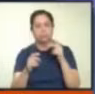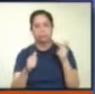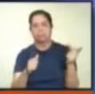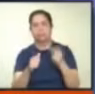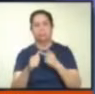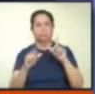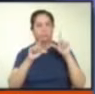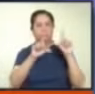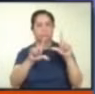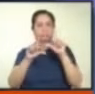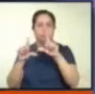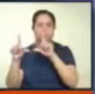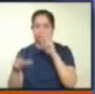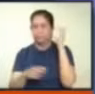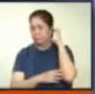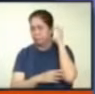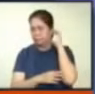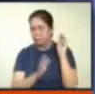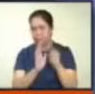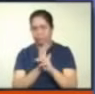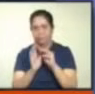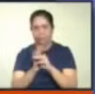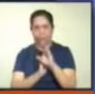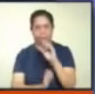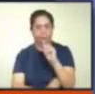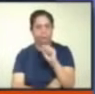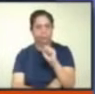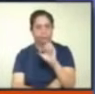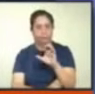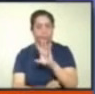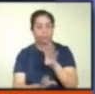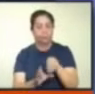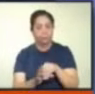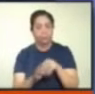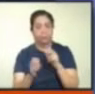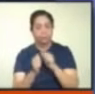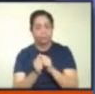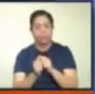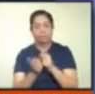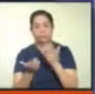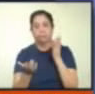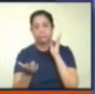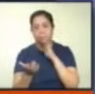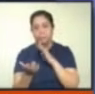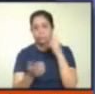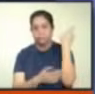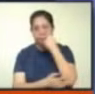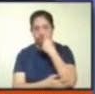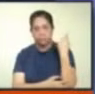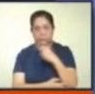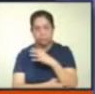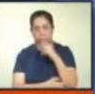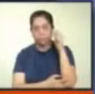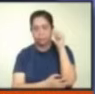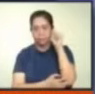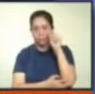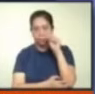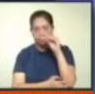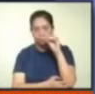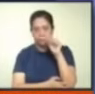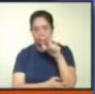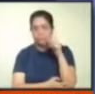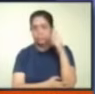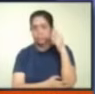pangunahing akusado sa Maguindanao Massacre case. Kabilang dito ang magkapatid na Zaldi at Andal